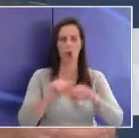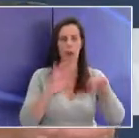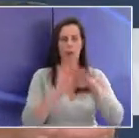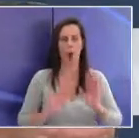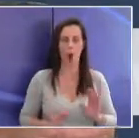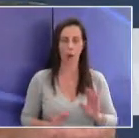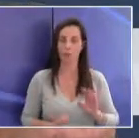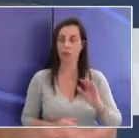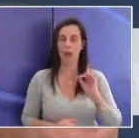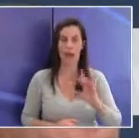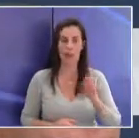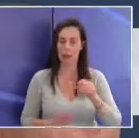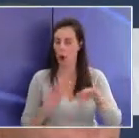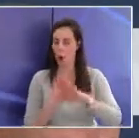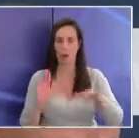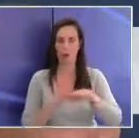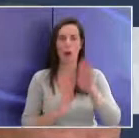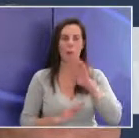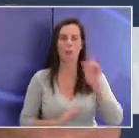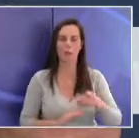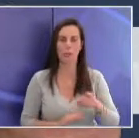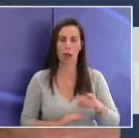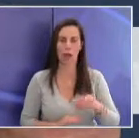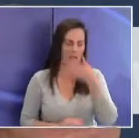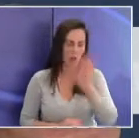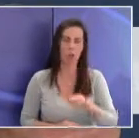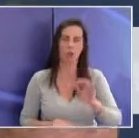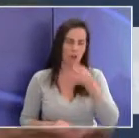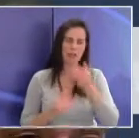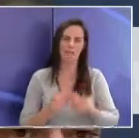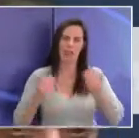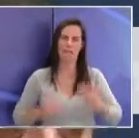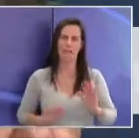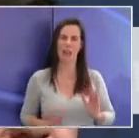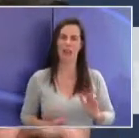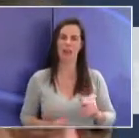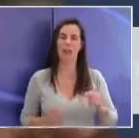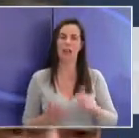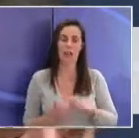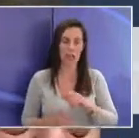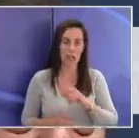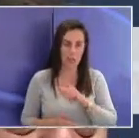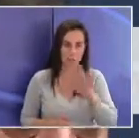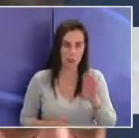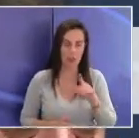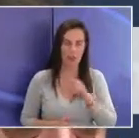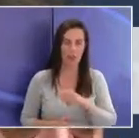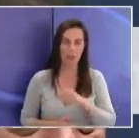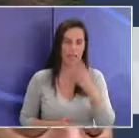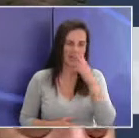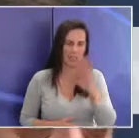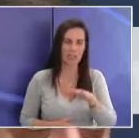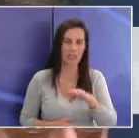מועד. עם חוק, בלי חוק, נתניהו צריך ללכת, וטוב שעה אחת קודם. כי בדרכו החוצה, נתניהו